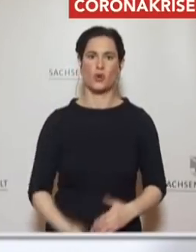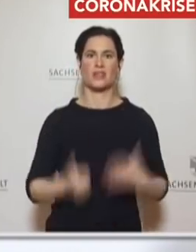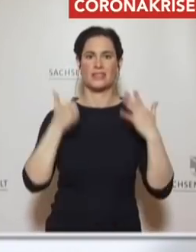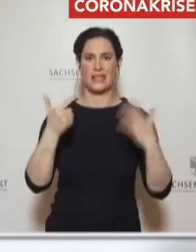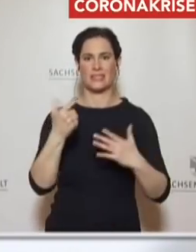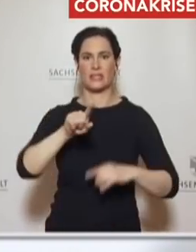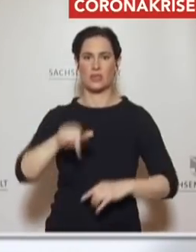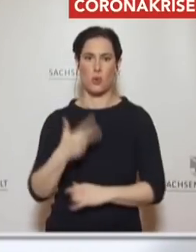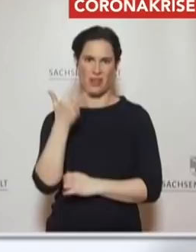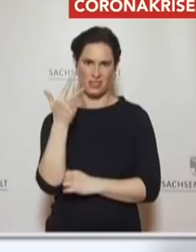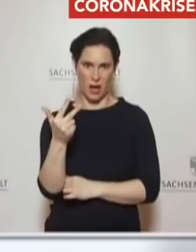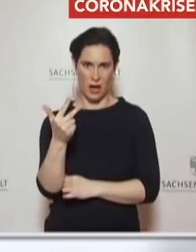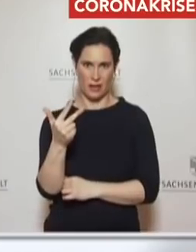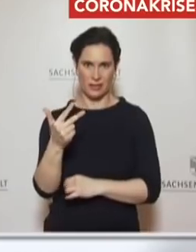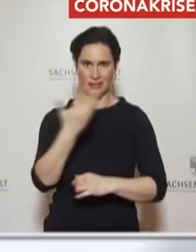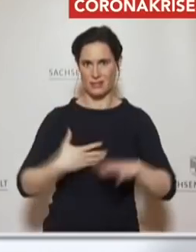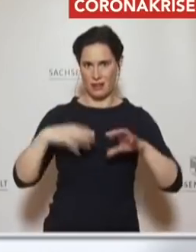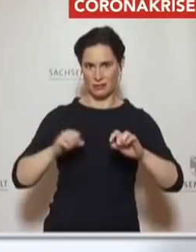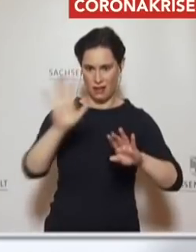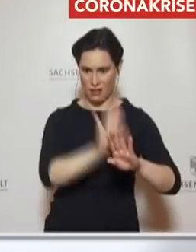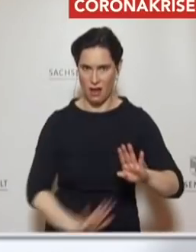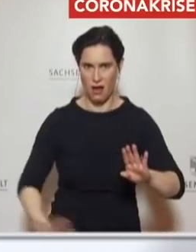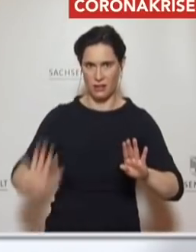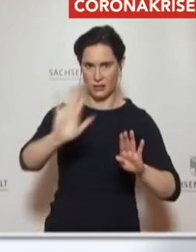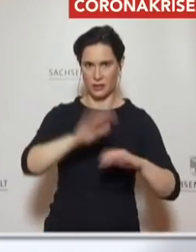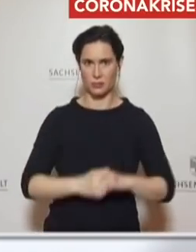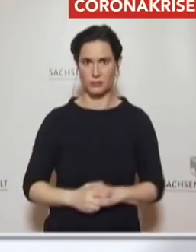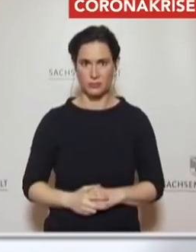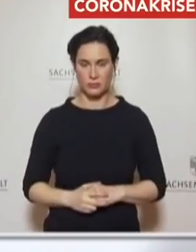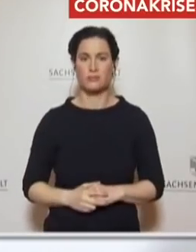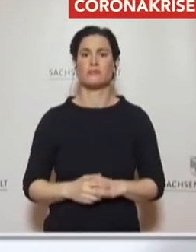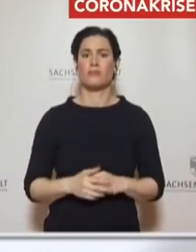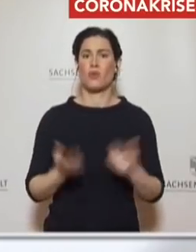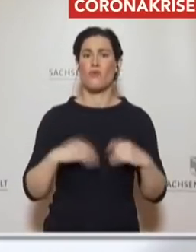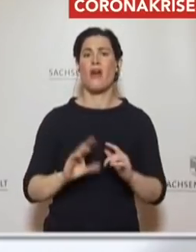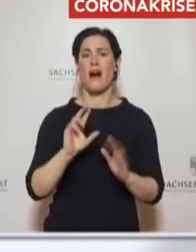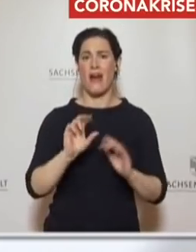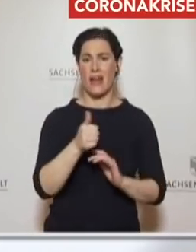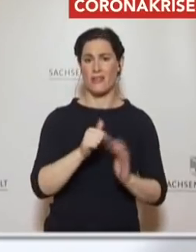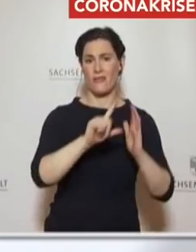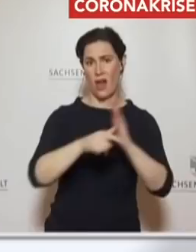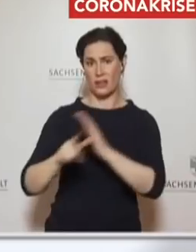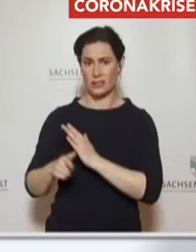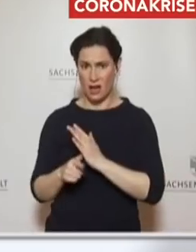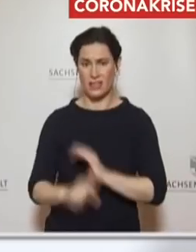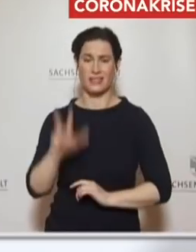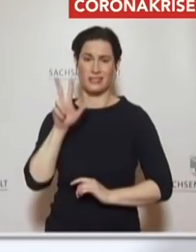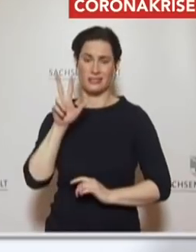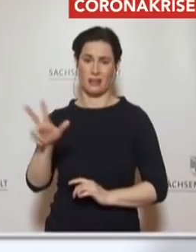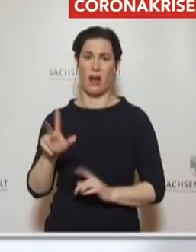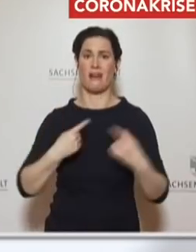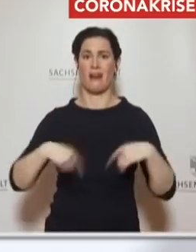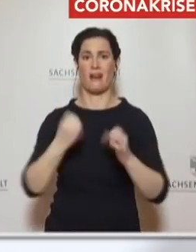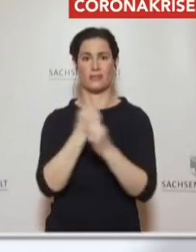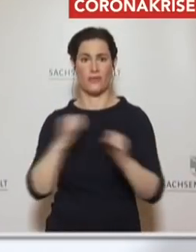126,3. Das ergibt sich aus den 11 Landkreisen und 3 kreisfreien Städten in einer Spreizung